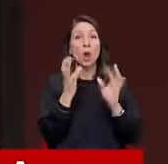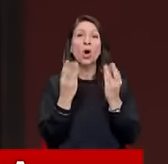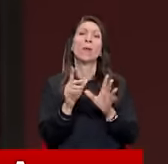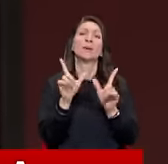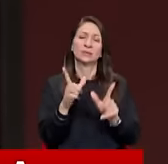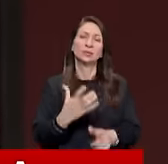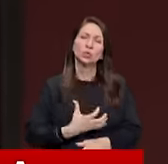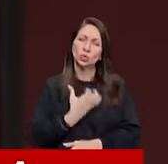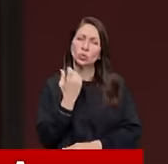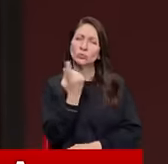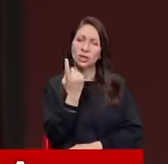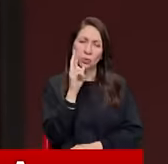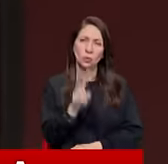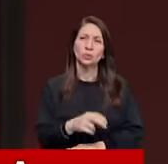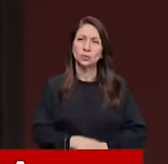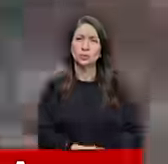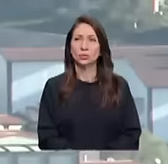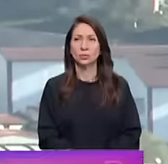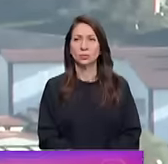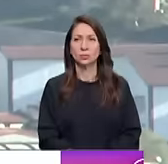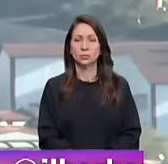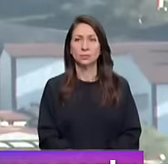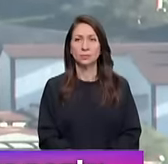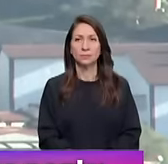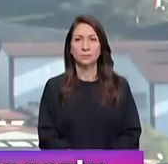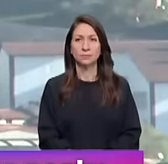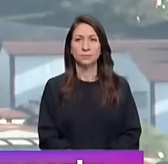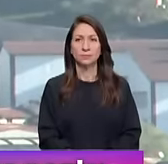olmamalı. Çok acı bir tablo önümüzde.